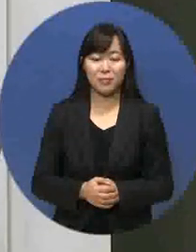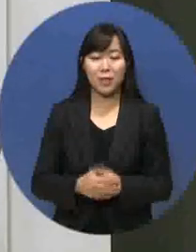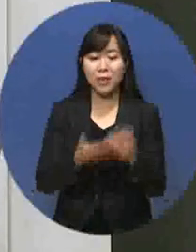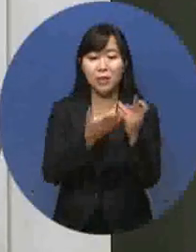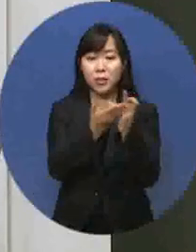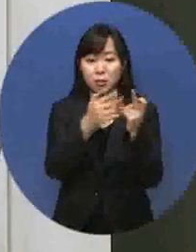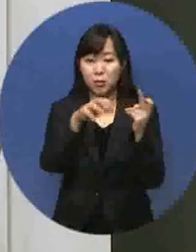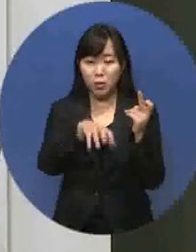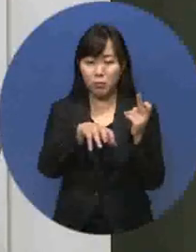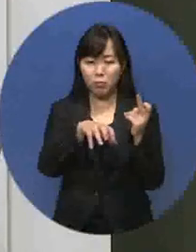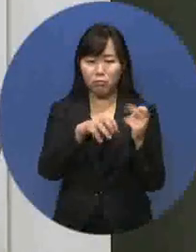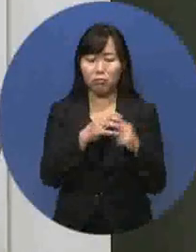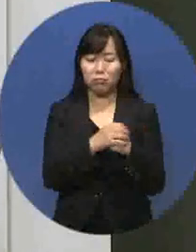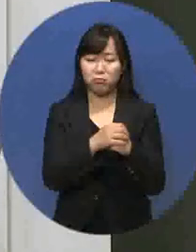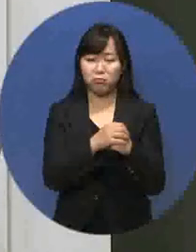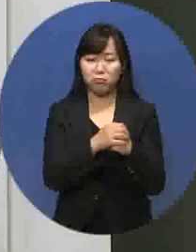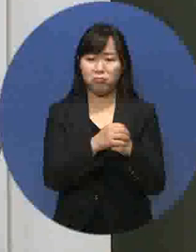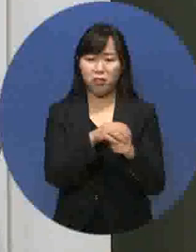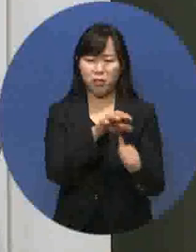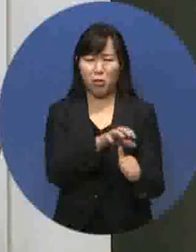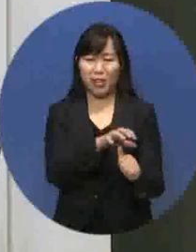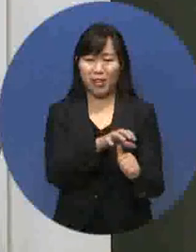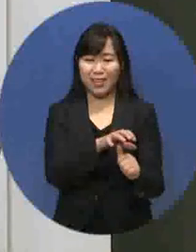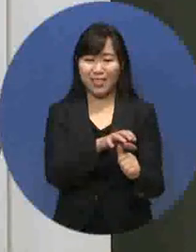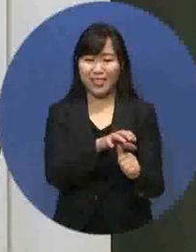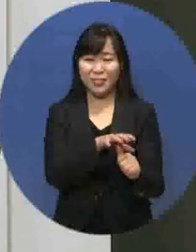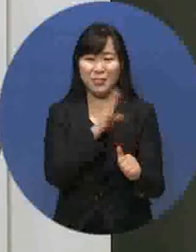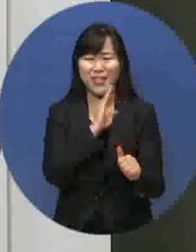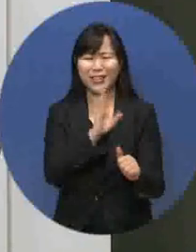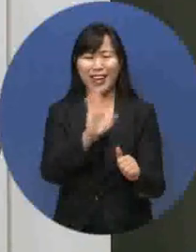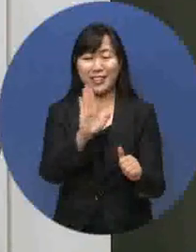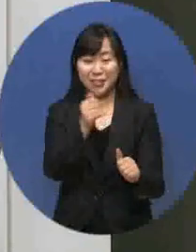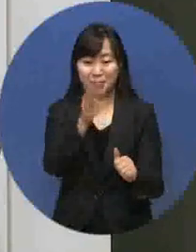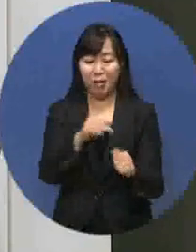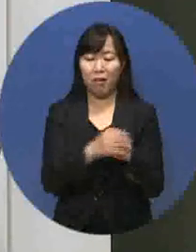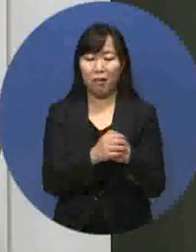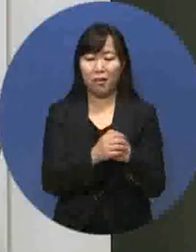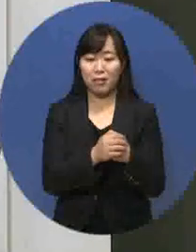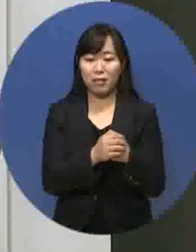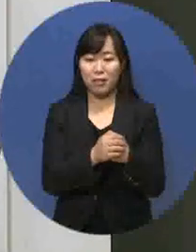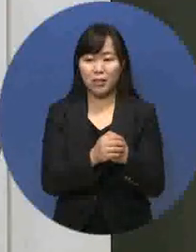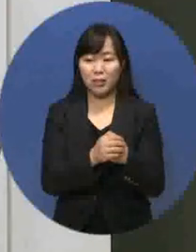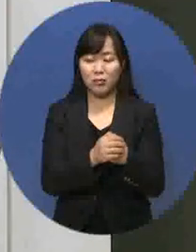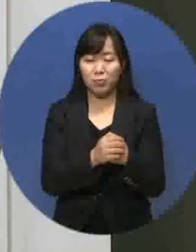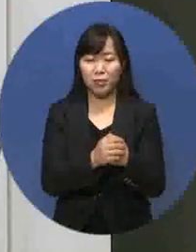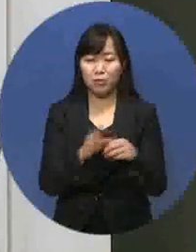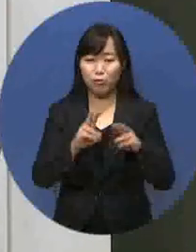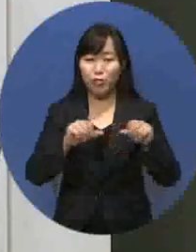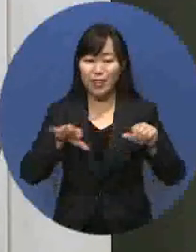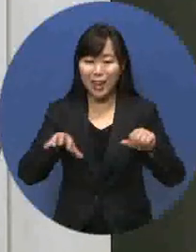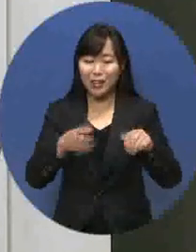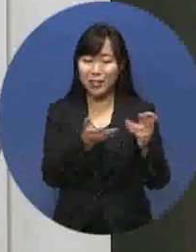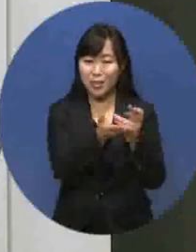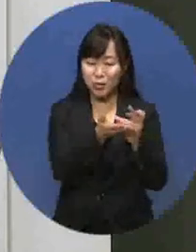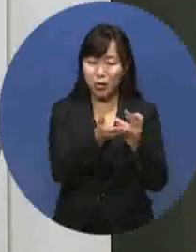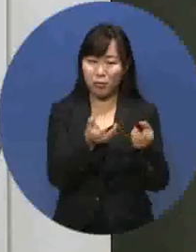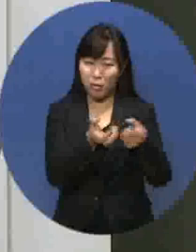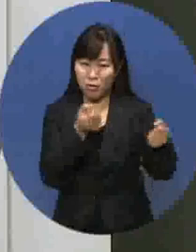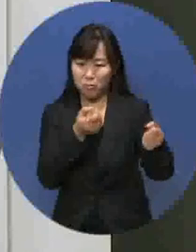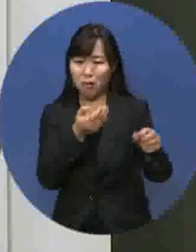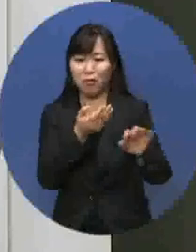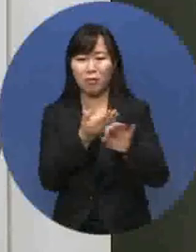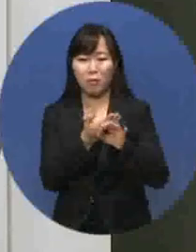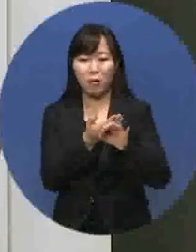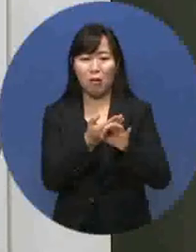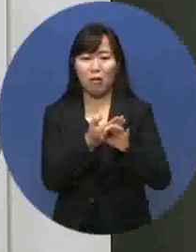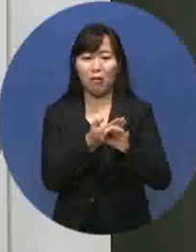섬이라는 데서 그렇게 격리는 아니지만은 멀리 떨어져 있으면은 좀 섭외 문제나 그래도